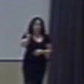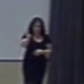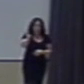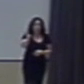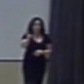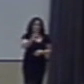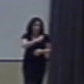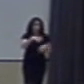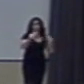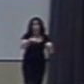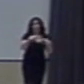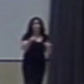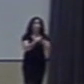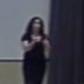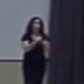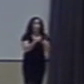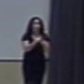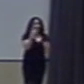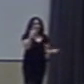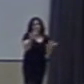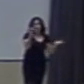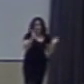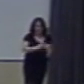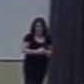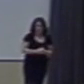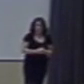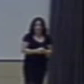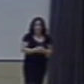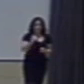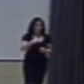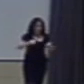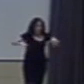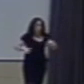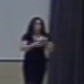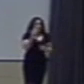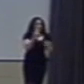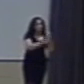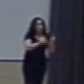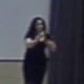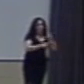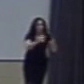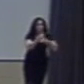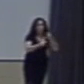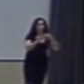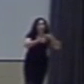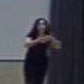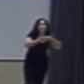tendència a l'espectacle. No? I això ha començat a arribar a la porta, està allà a la porta, si no hi ha dins